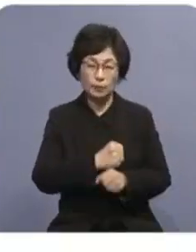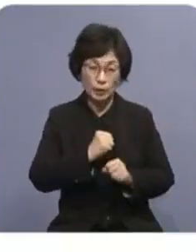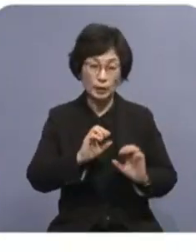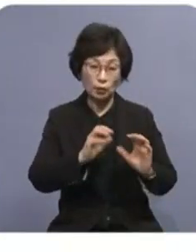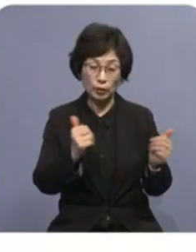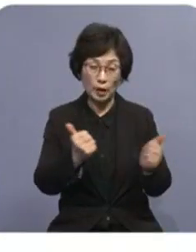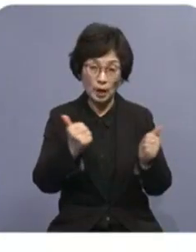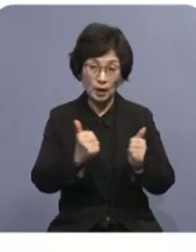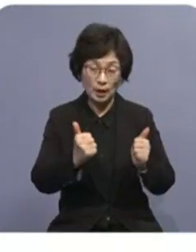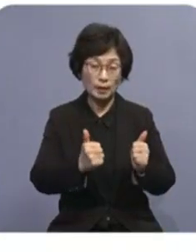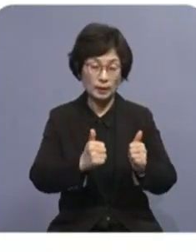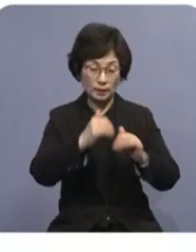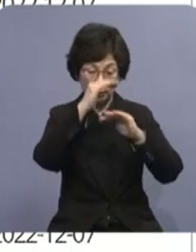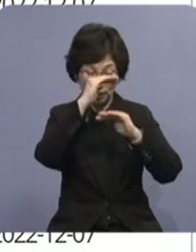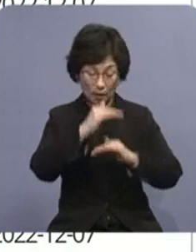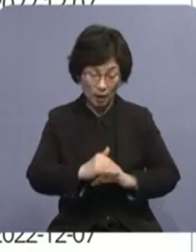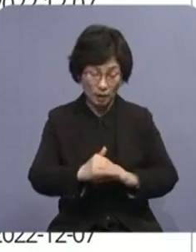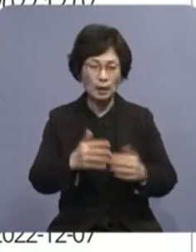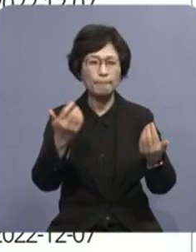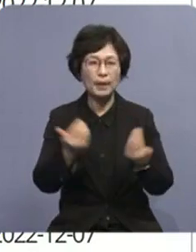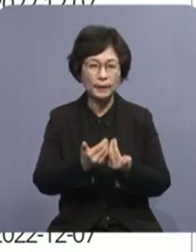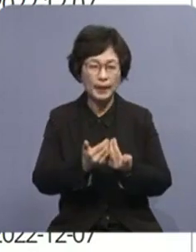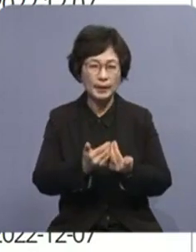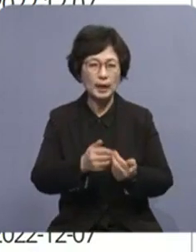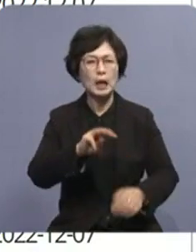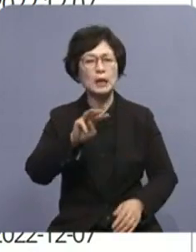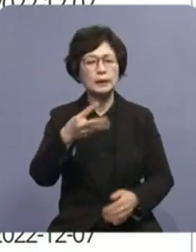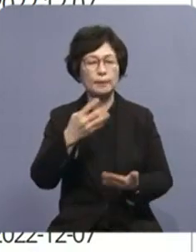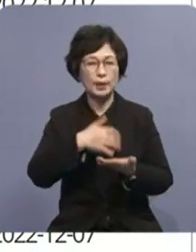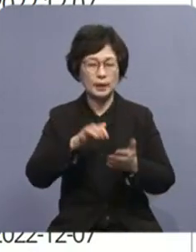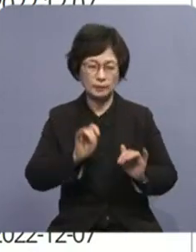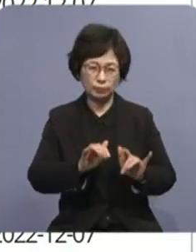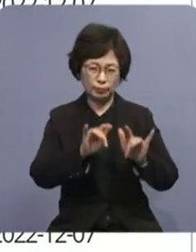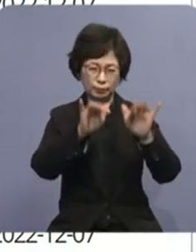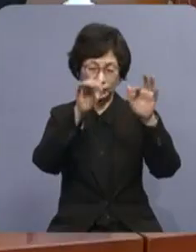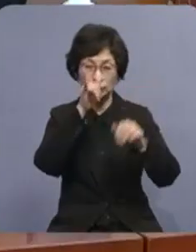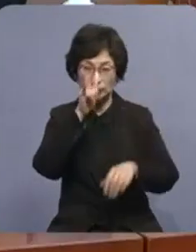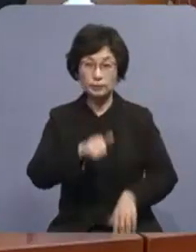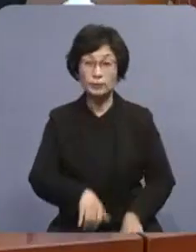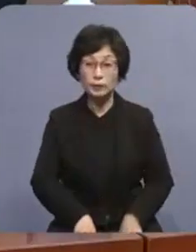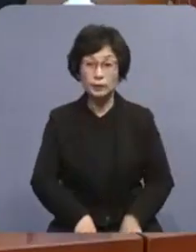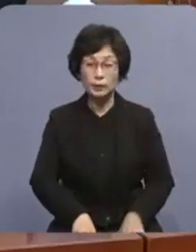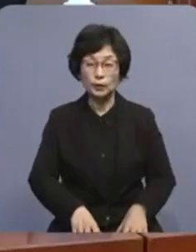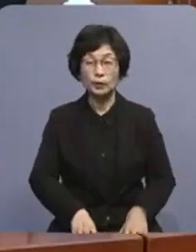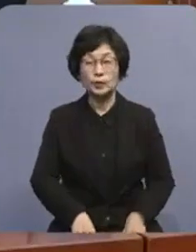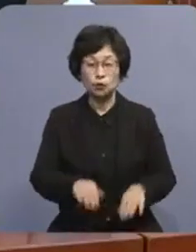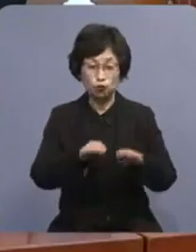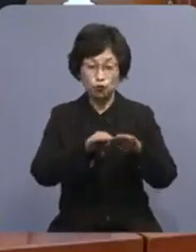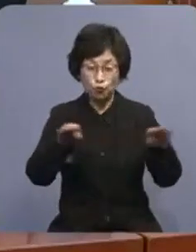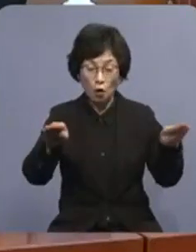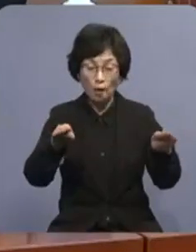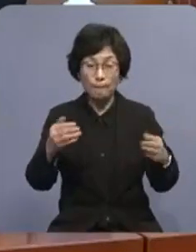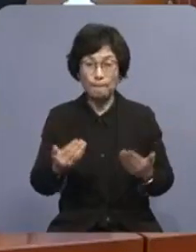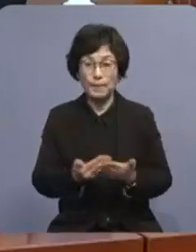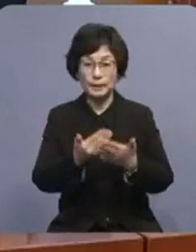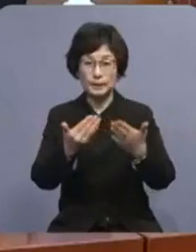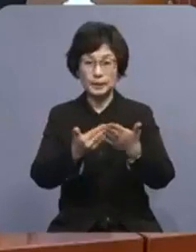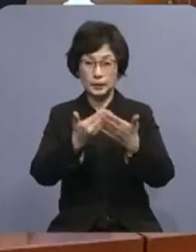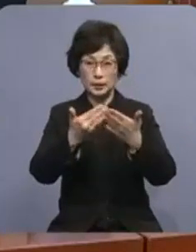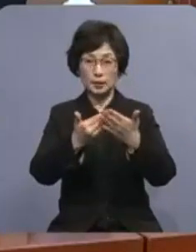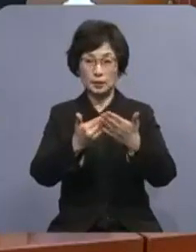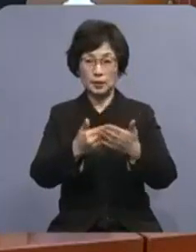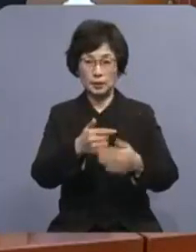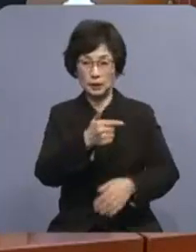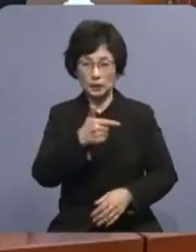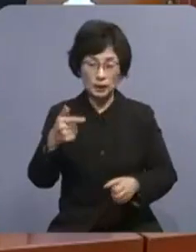벌써 국회에 의한 정보 시스템에는 반대 의견이 300개 가까이 달렸습니다 국토 균형발전이라고 하는이 법안이